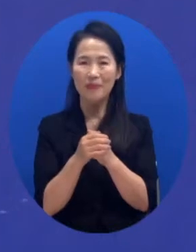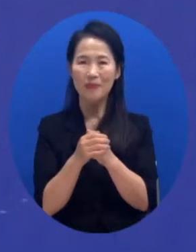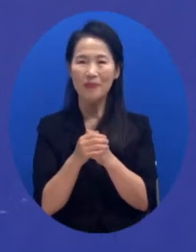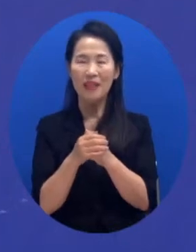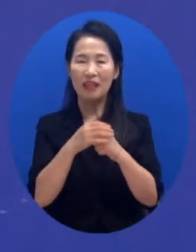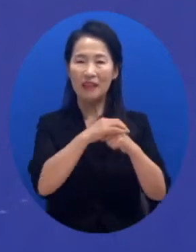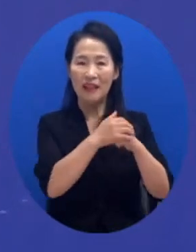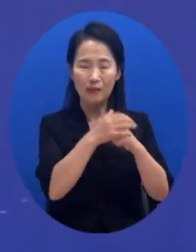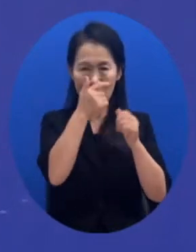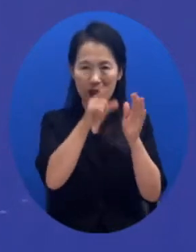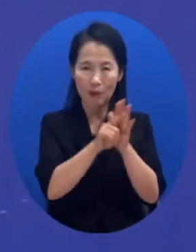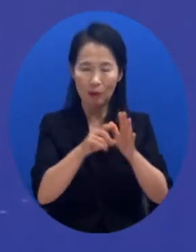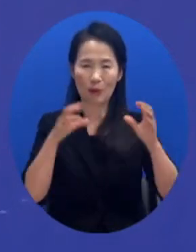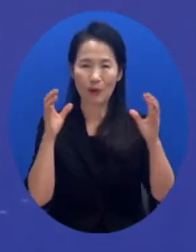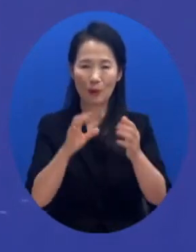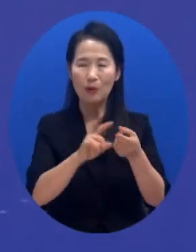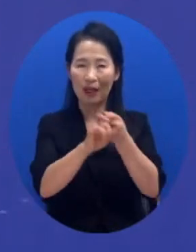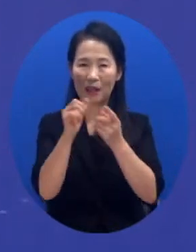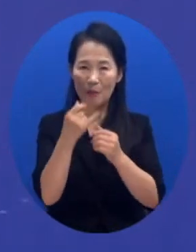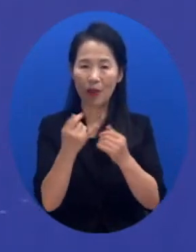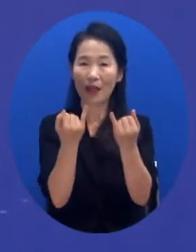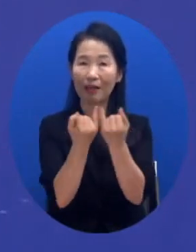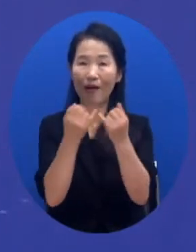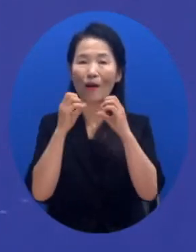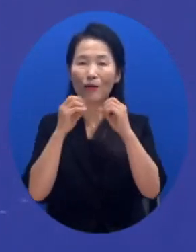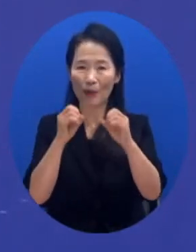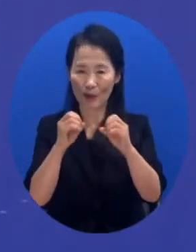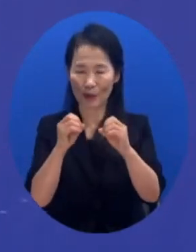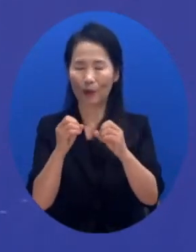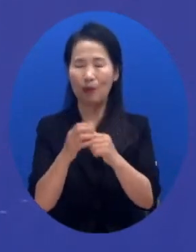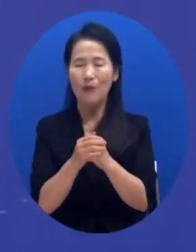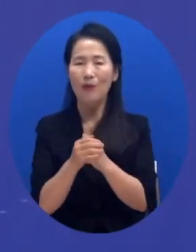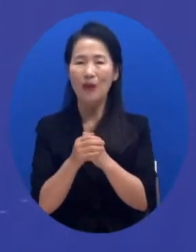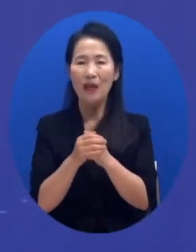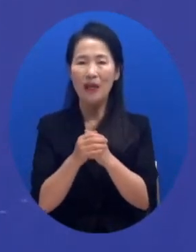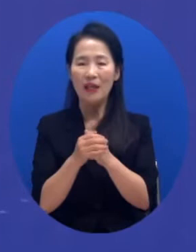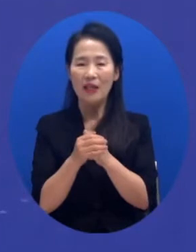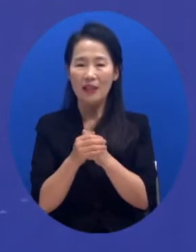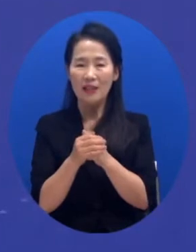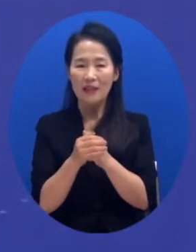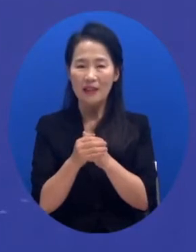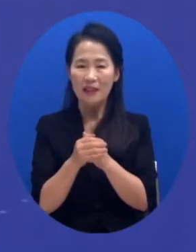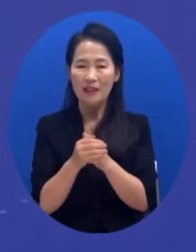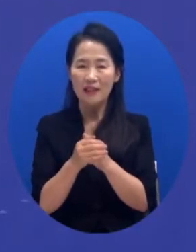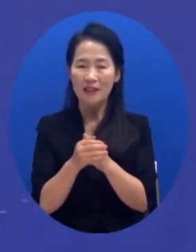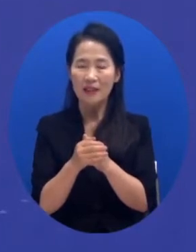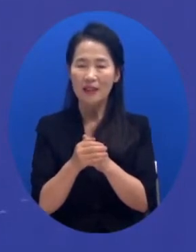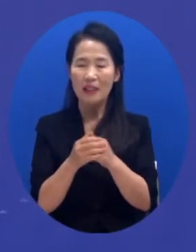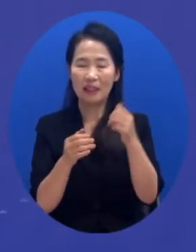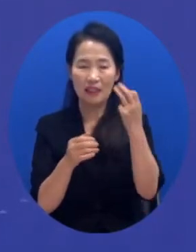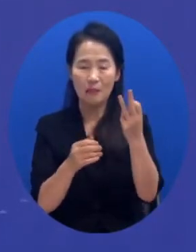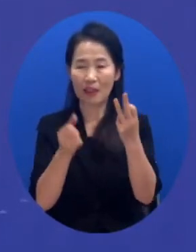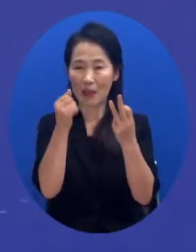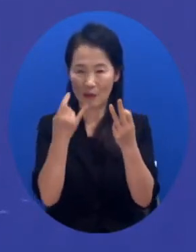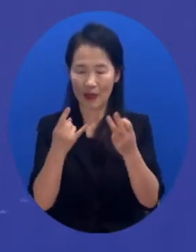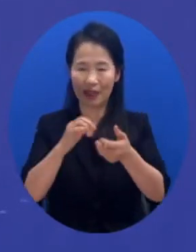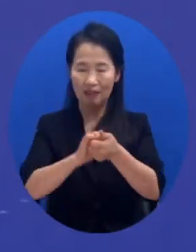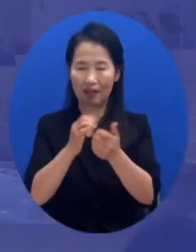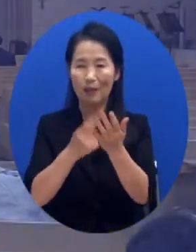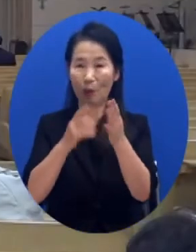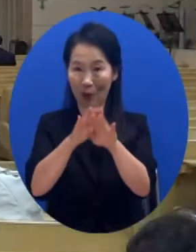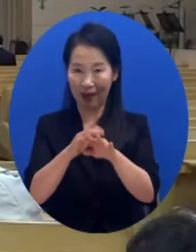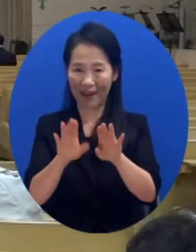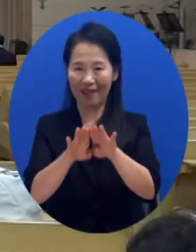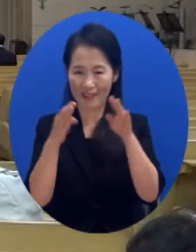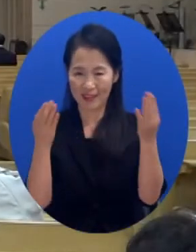대구 기독교 총연합회 여전 도회 총 연합회 가 화원 성명 교회에서 13회 정기 총회를 가졌습니다